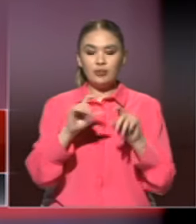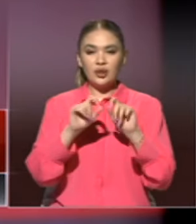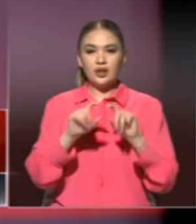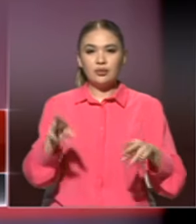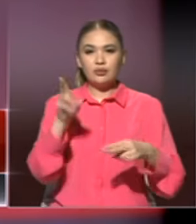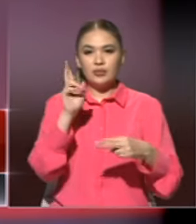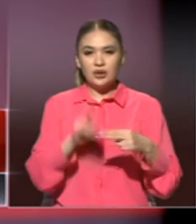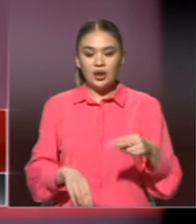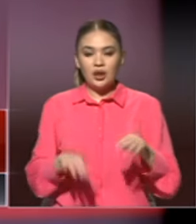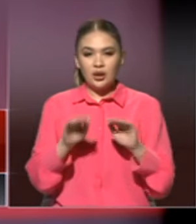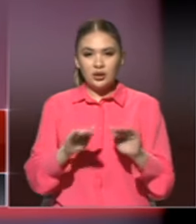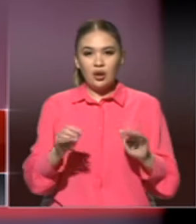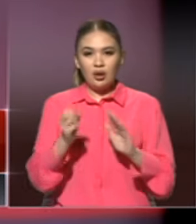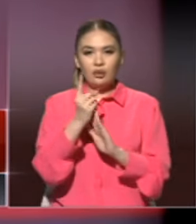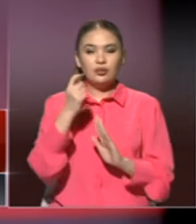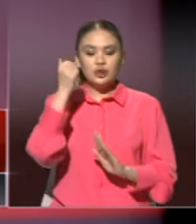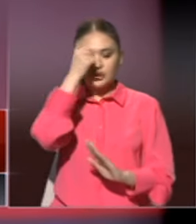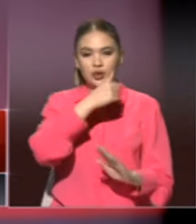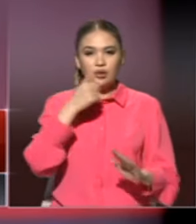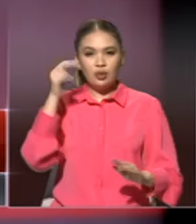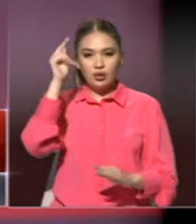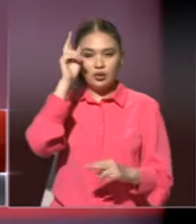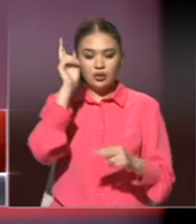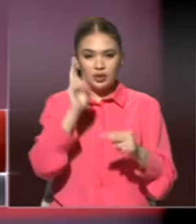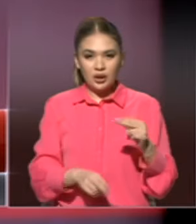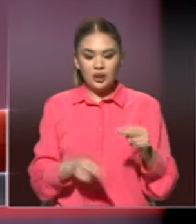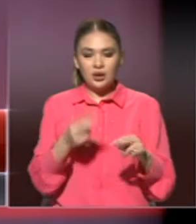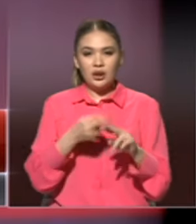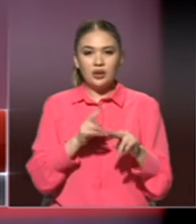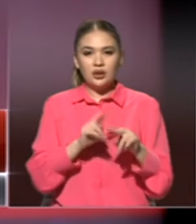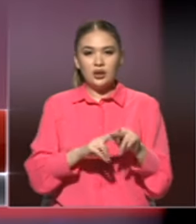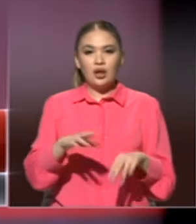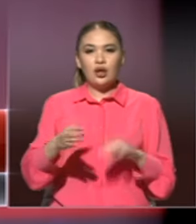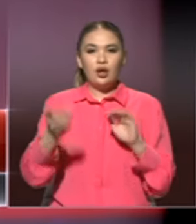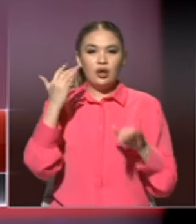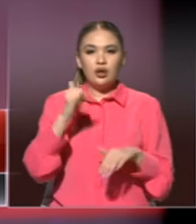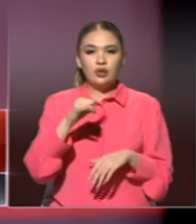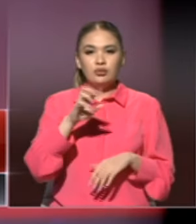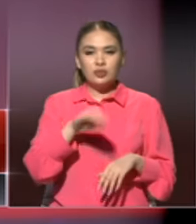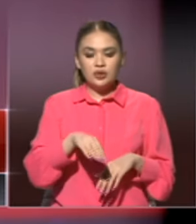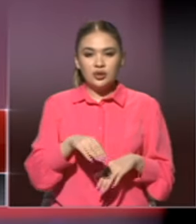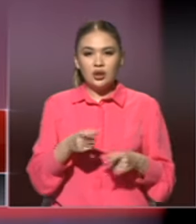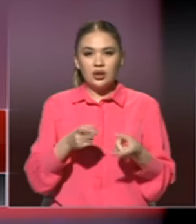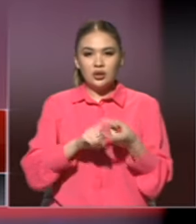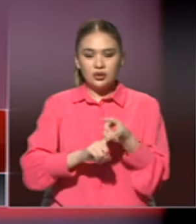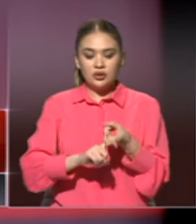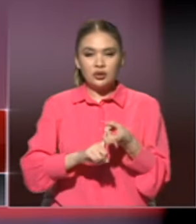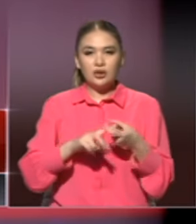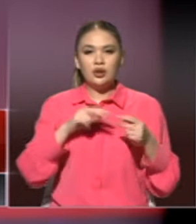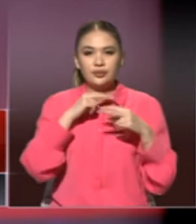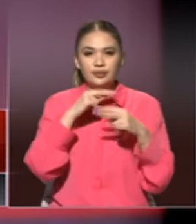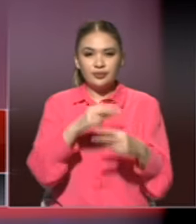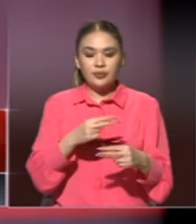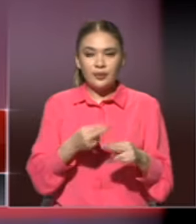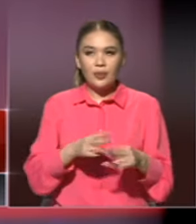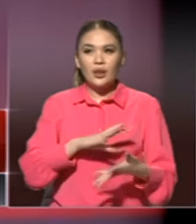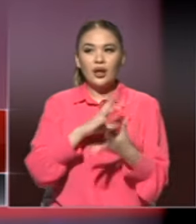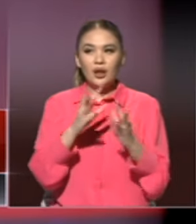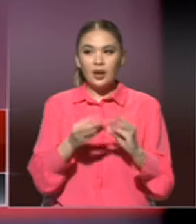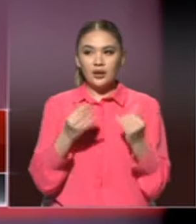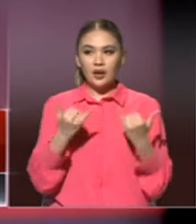мектеп түлегі өзінің 11 жыл бойы оқыған жаңағы білімін сол ұлттық бірыңғай тестілеуде жаңағы сарапқа салып отырады. Яғни